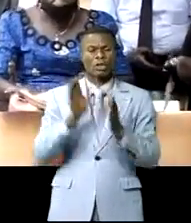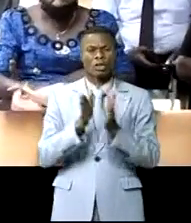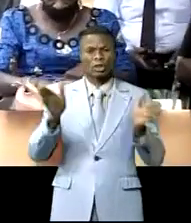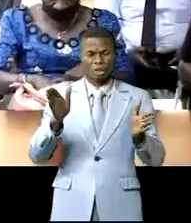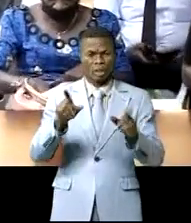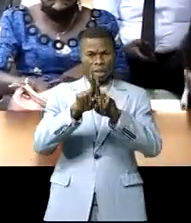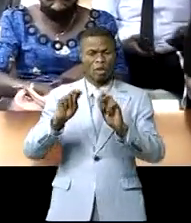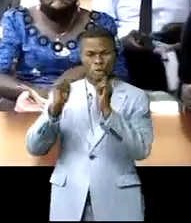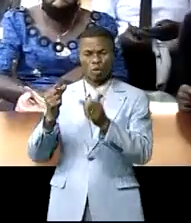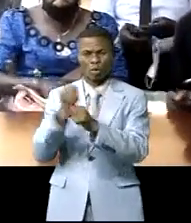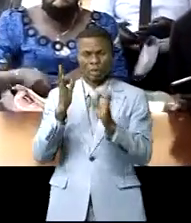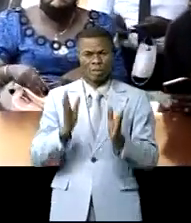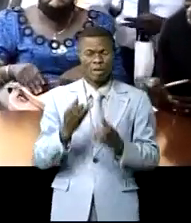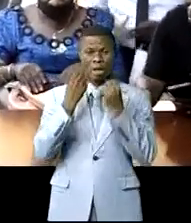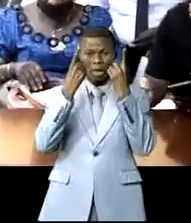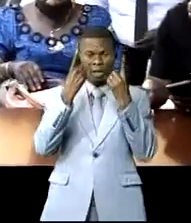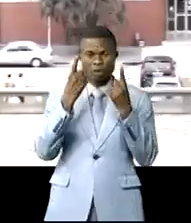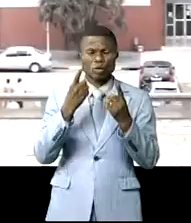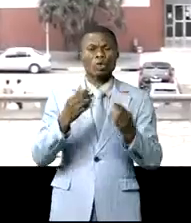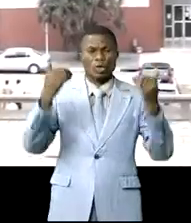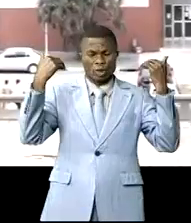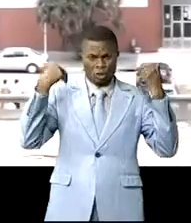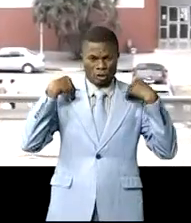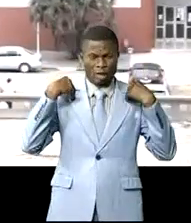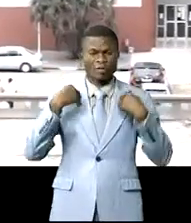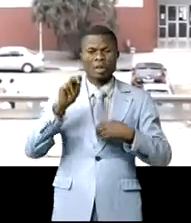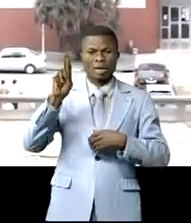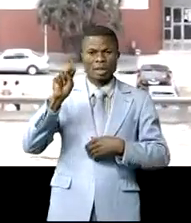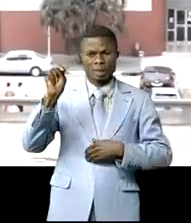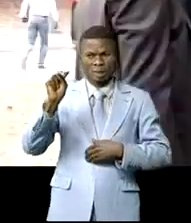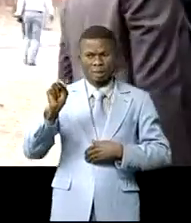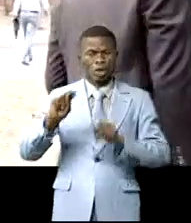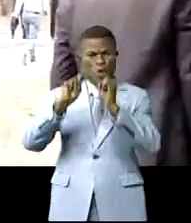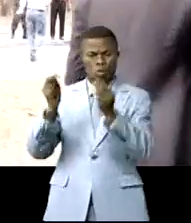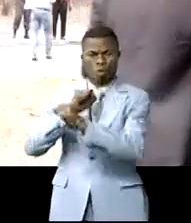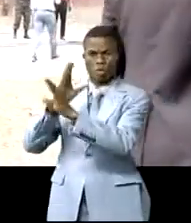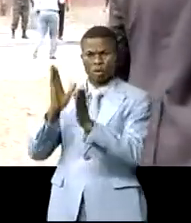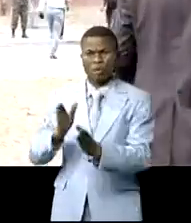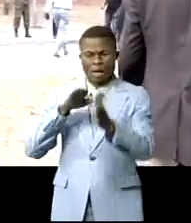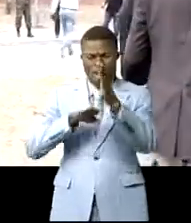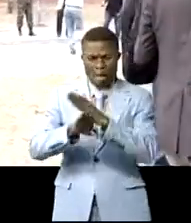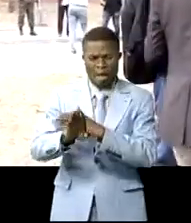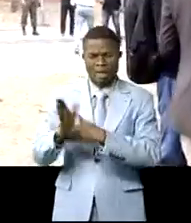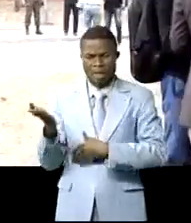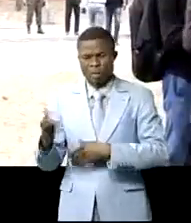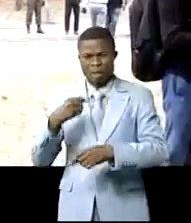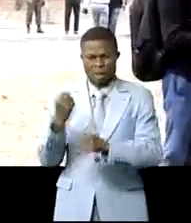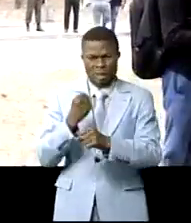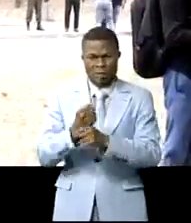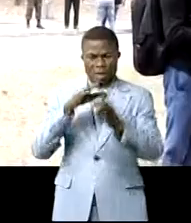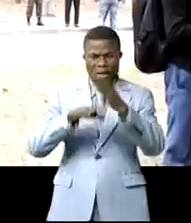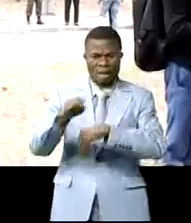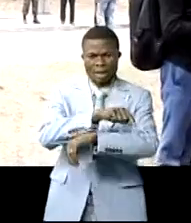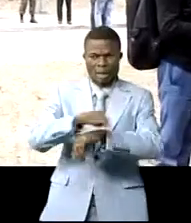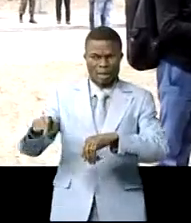syndical. À la grande surprise de l'employeur, la délégation syndicale est entrée tôt le matin, ce mardi, en action, accédant à la